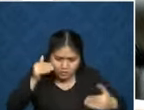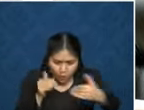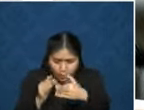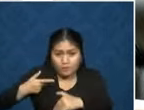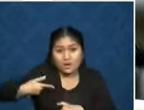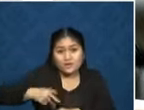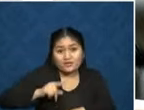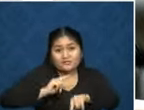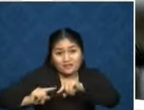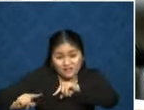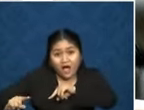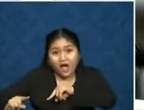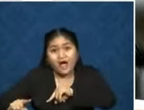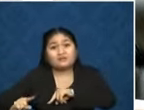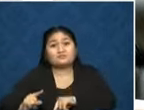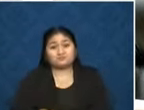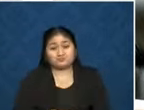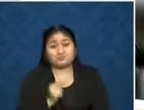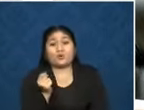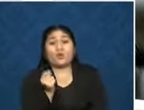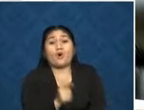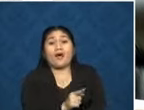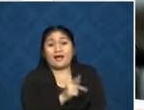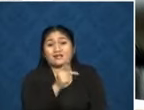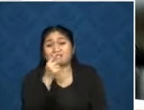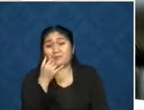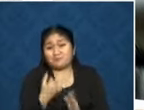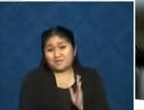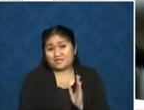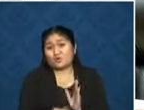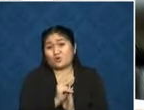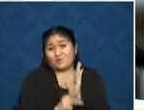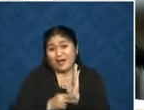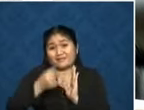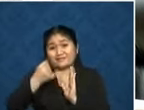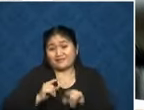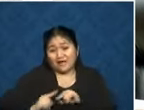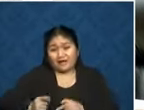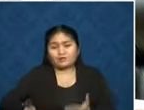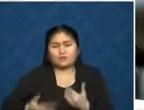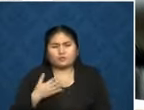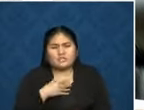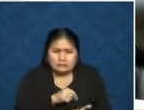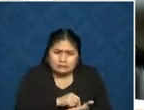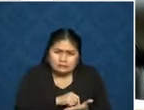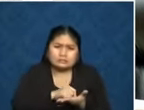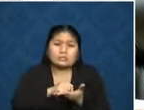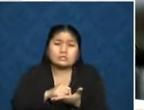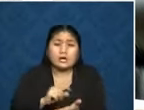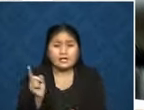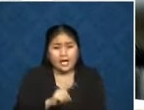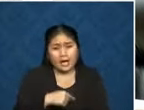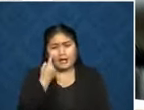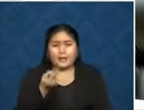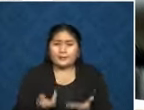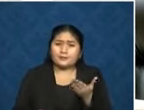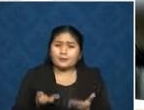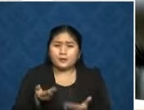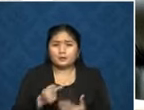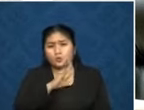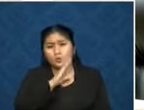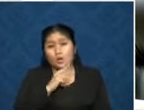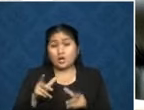ากกว่าการกระทำผิดเอารัดเอาเปรียบแล้วก็ทำผิดกฎหมายผมอยากจึงเสนอนะครับว่าใครก็ตามนะครับหรือว่